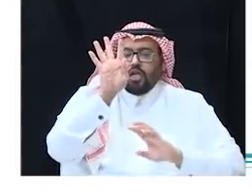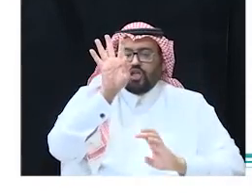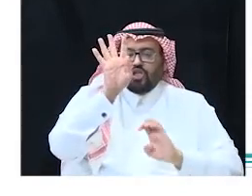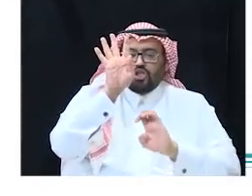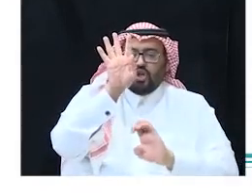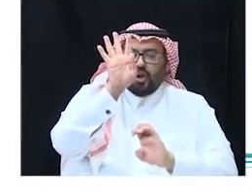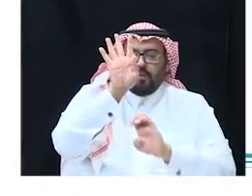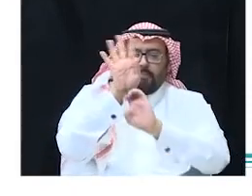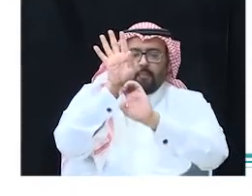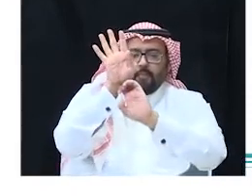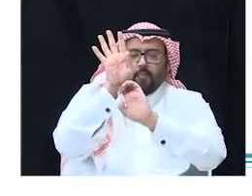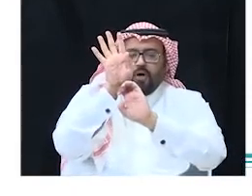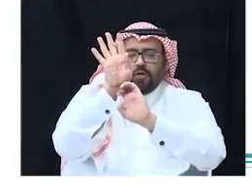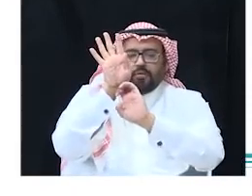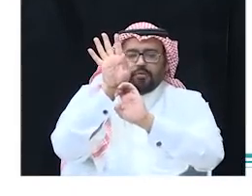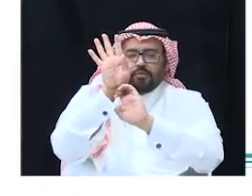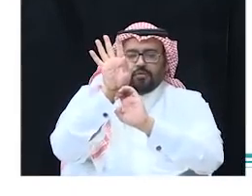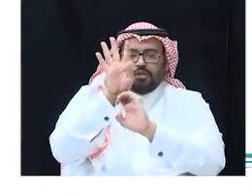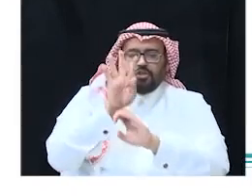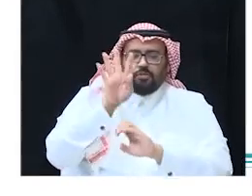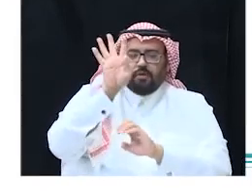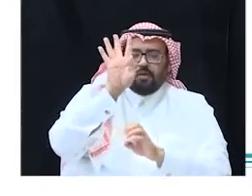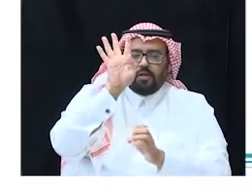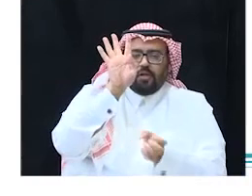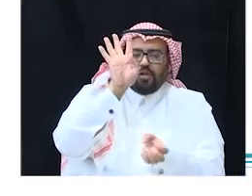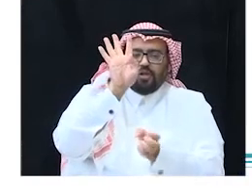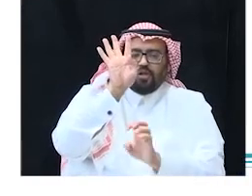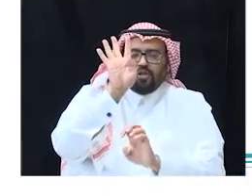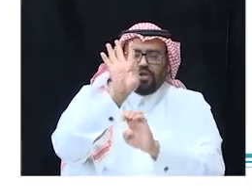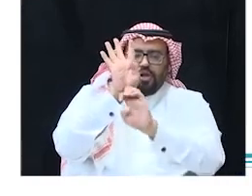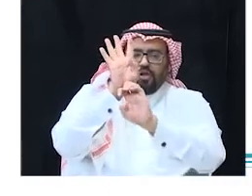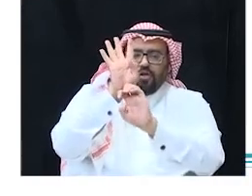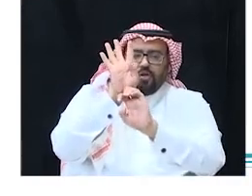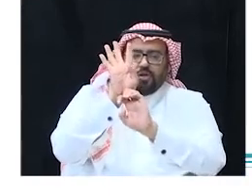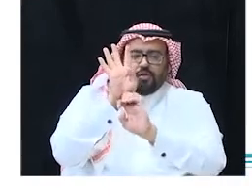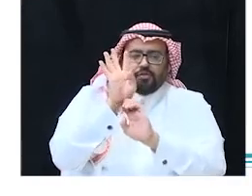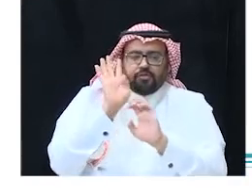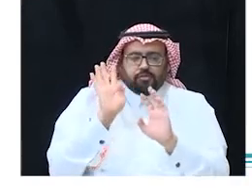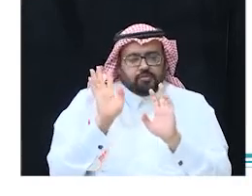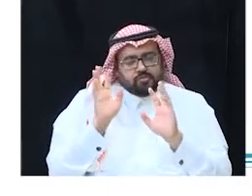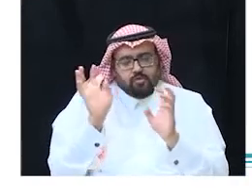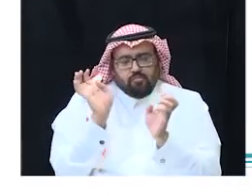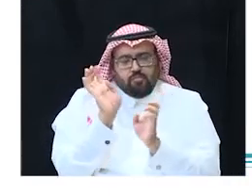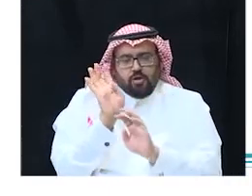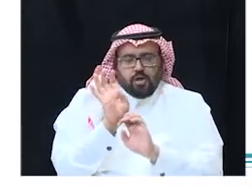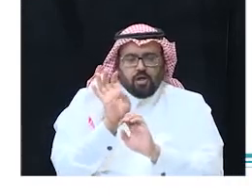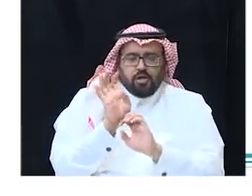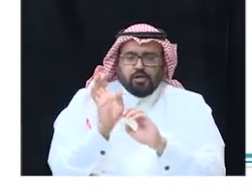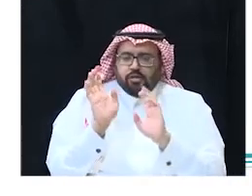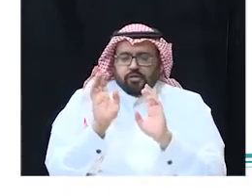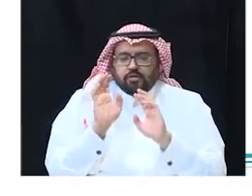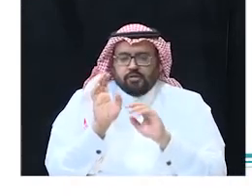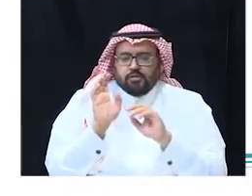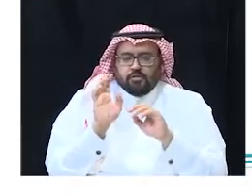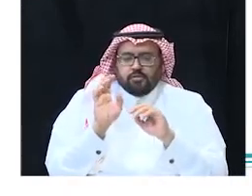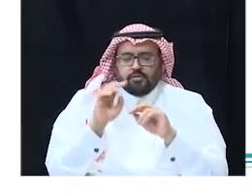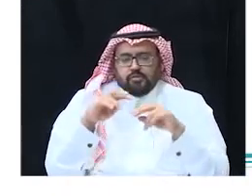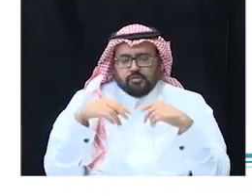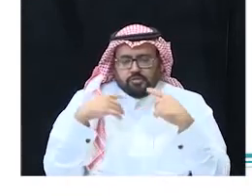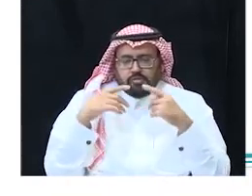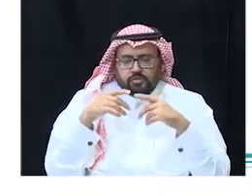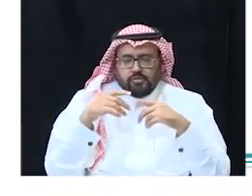القطب الشمالي مع القطب الجنوبي وش اللي يصير فيهم؟ ينجذبان. القطب الجنوبي مع القطب الشمالي ينجذبان.